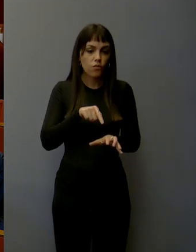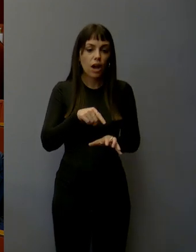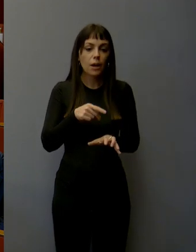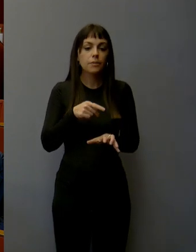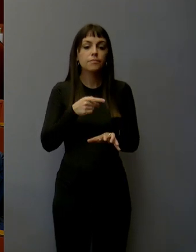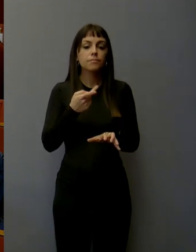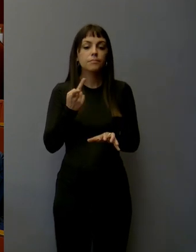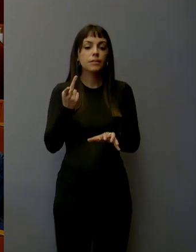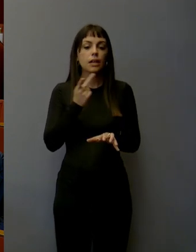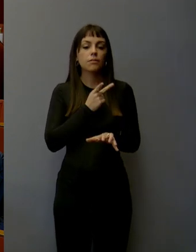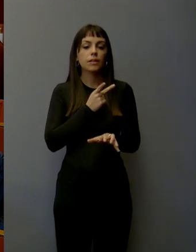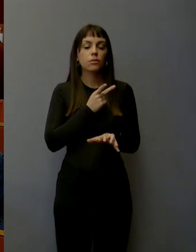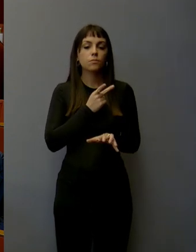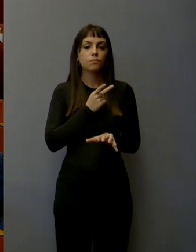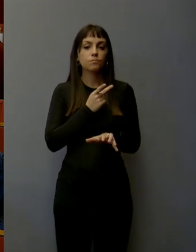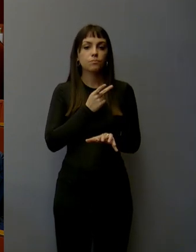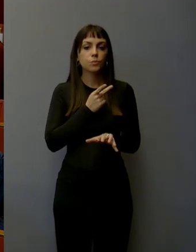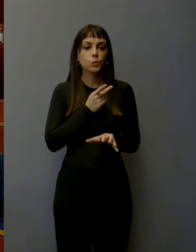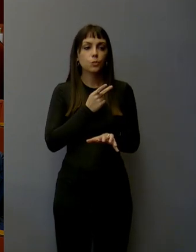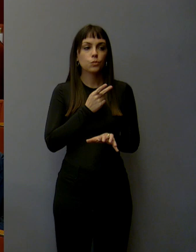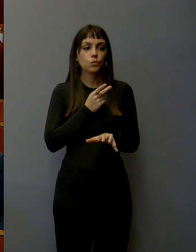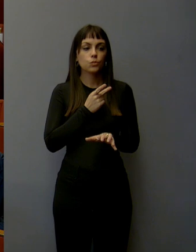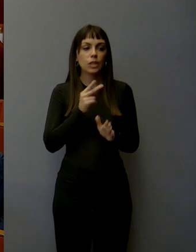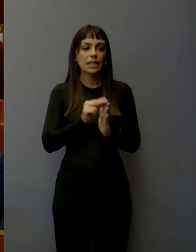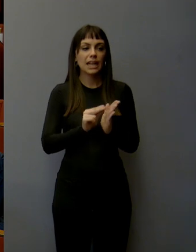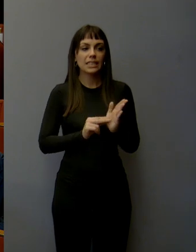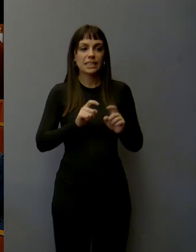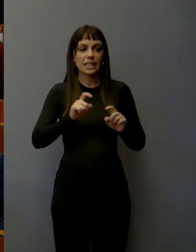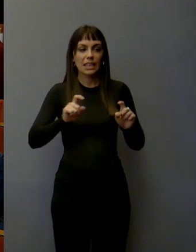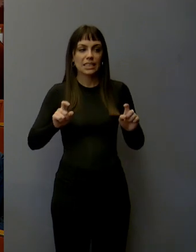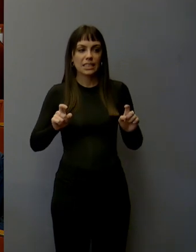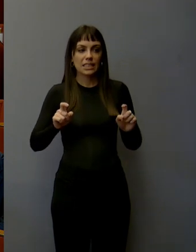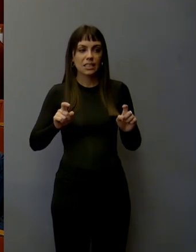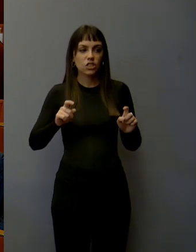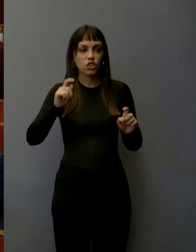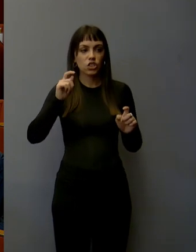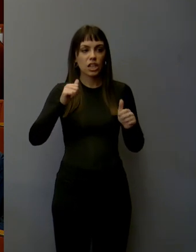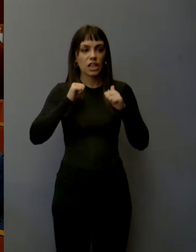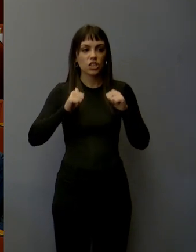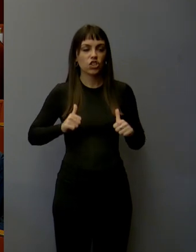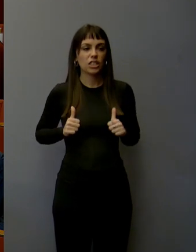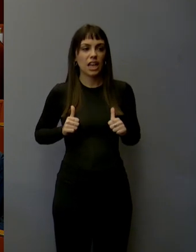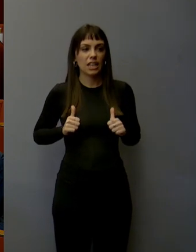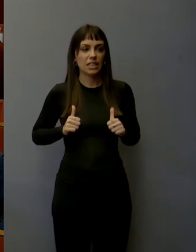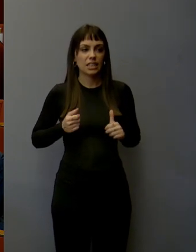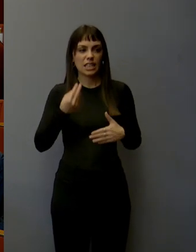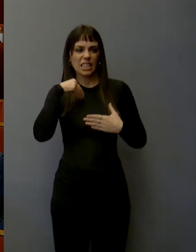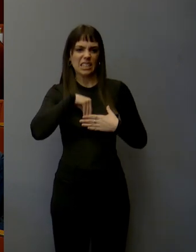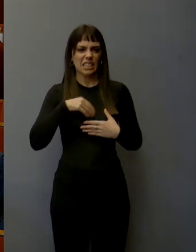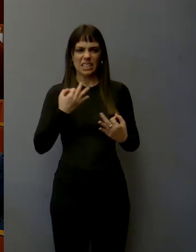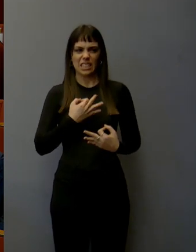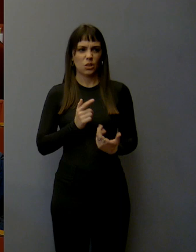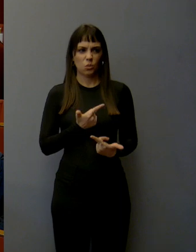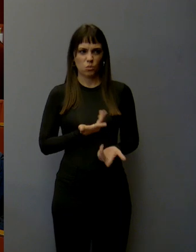statistici della criminalità Ma una sensazione di insicurezza E allora la sensazione di sicurezza Si si